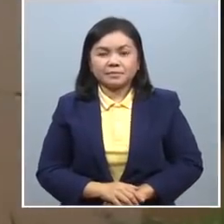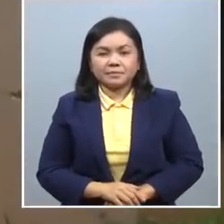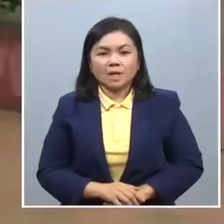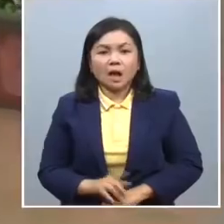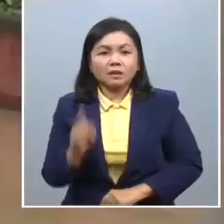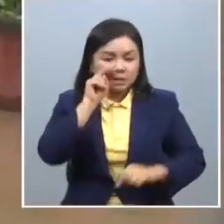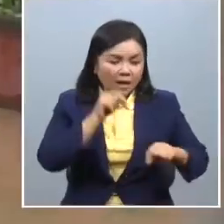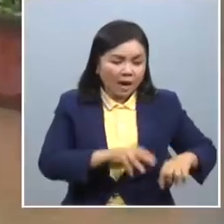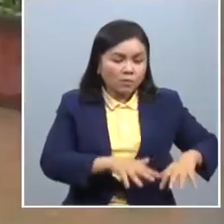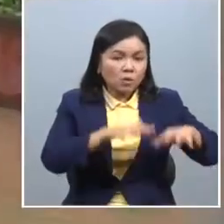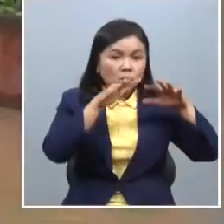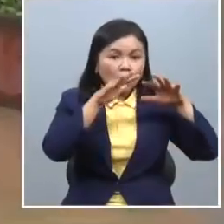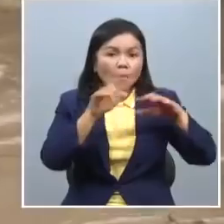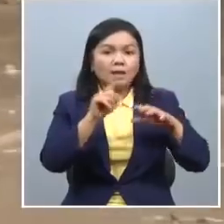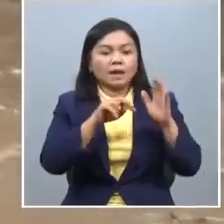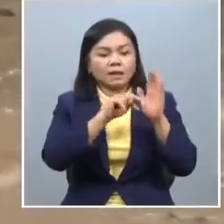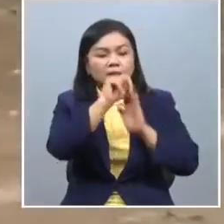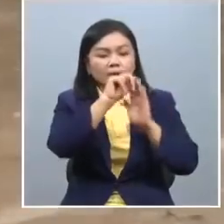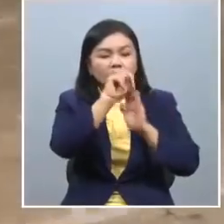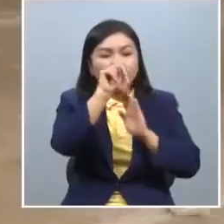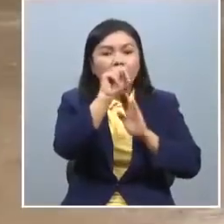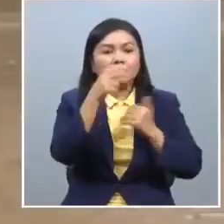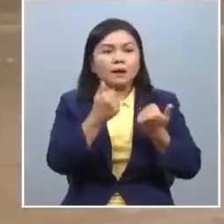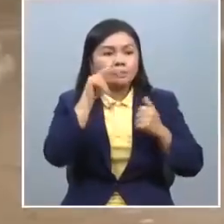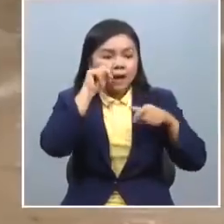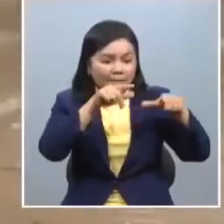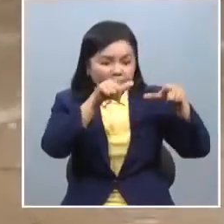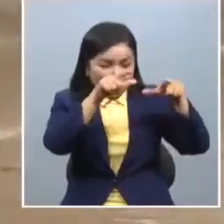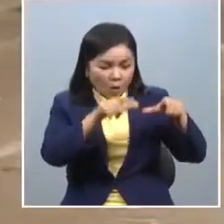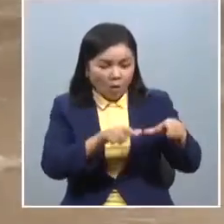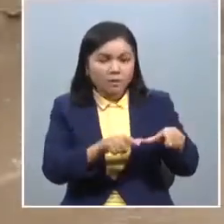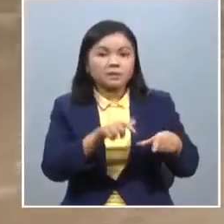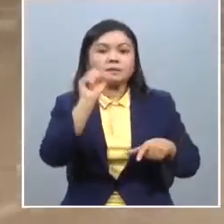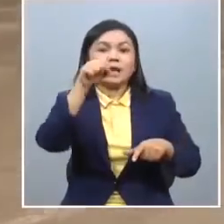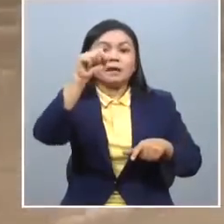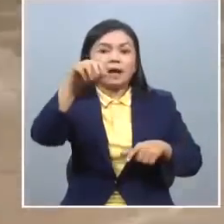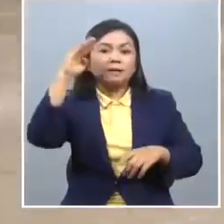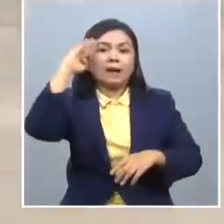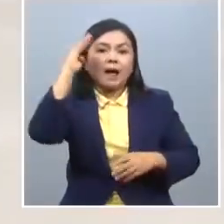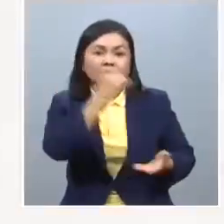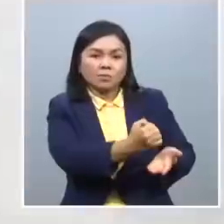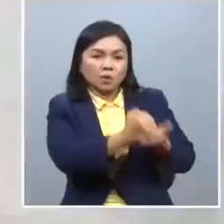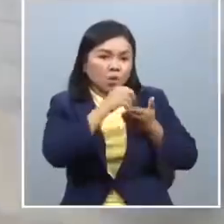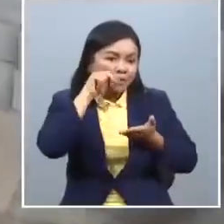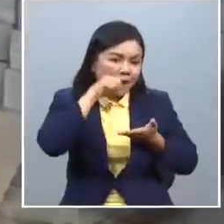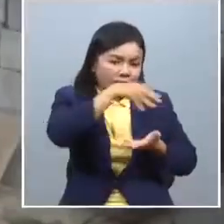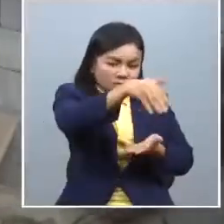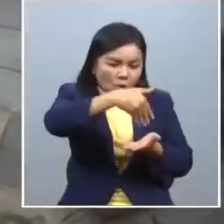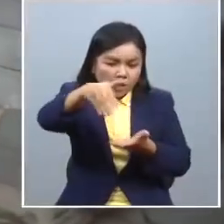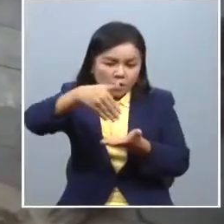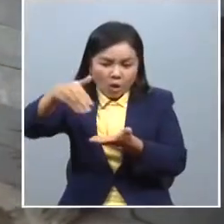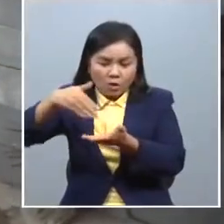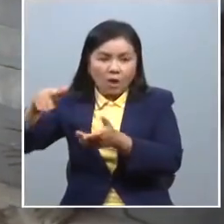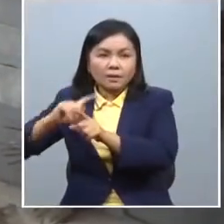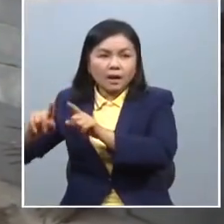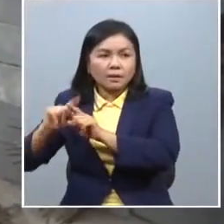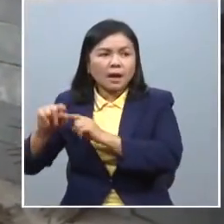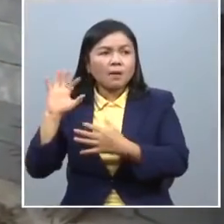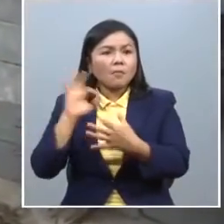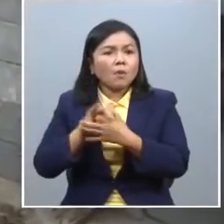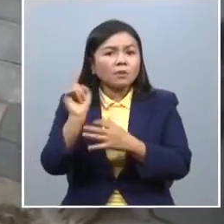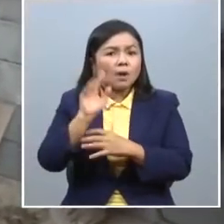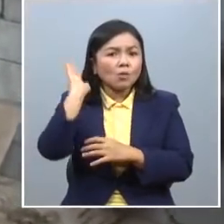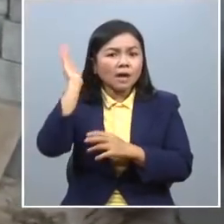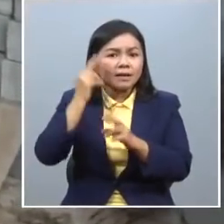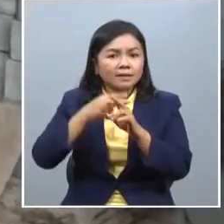ท่วมท่าวังผาเมืองน่านแล้วก็ลดไปแล้วก็เจ้าทหารเปิ้ลก็มาช่วยชาวบ้านแล้วก็เจอปี่ประยูน